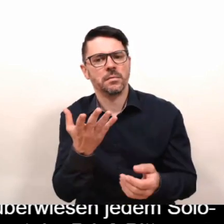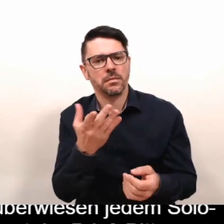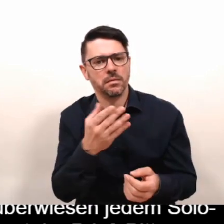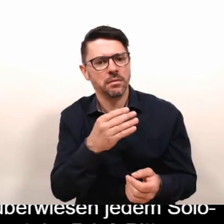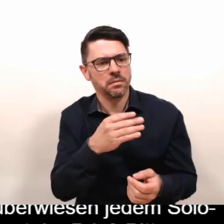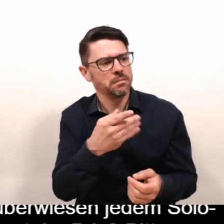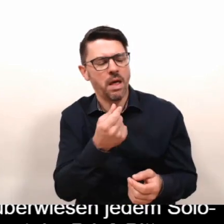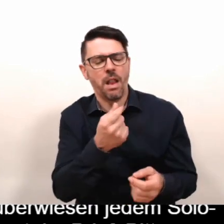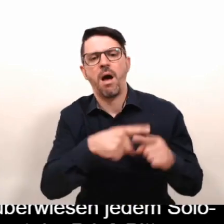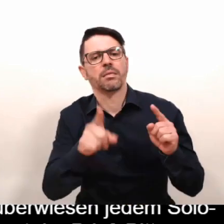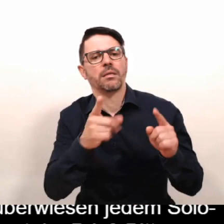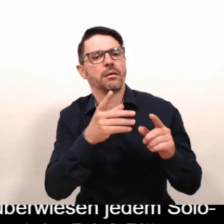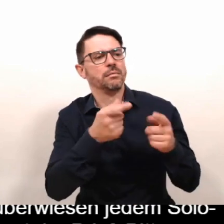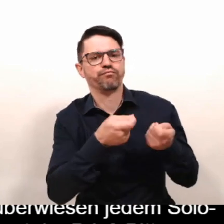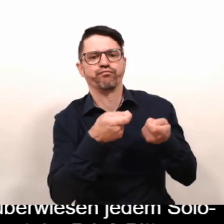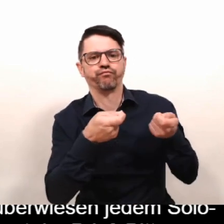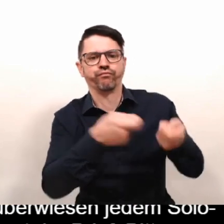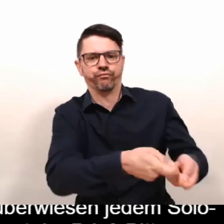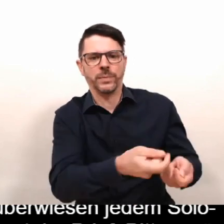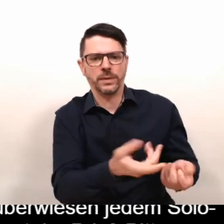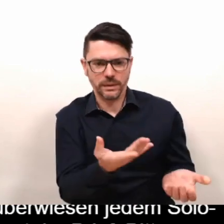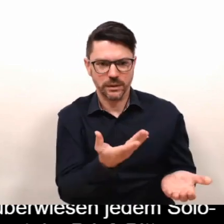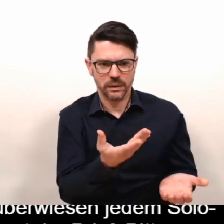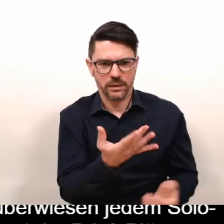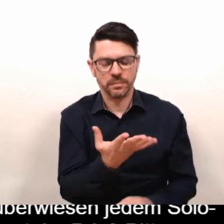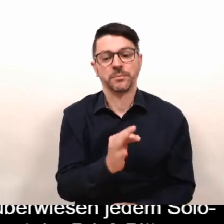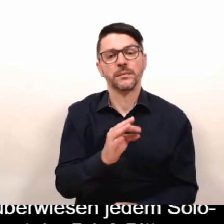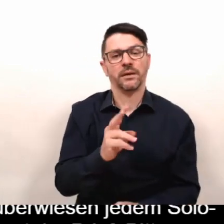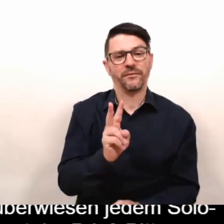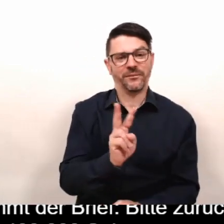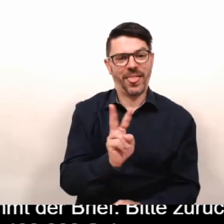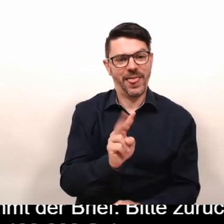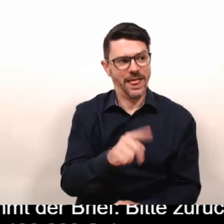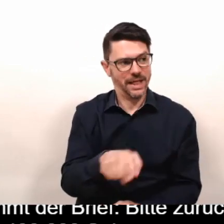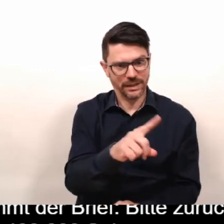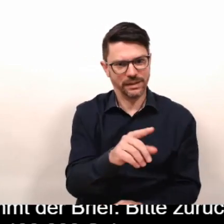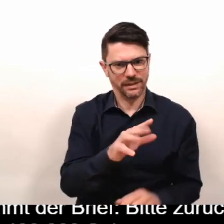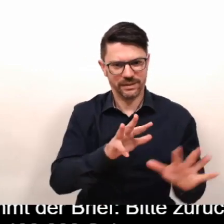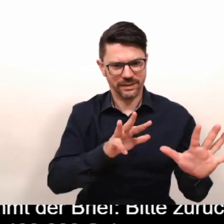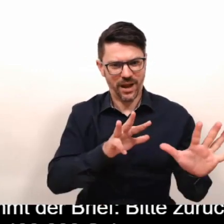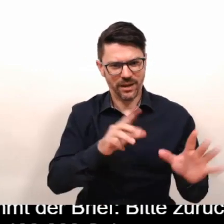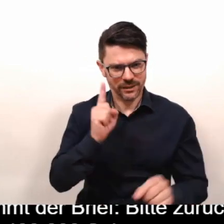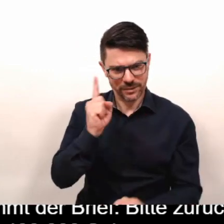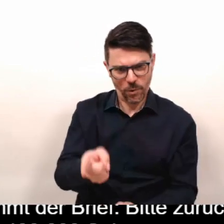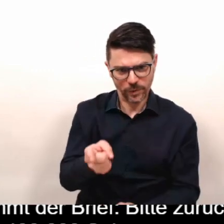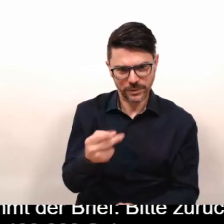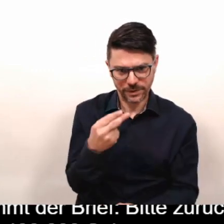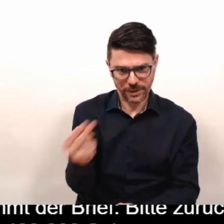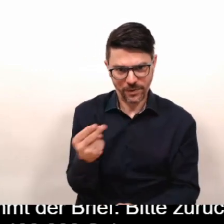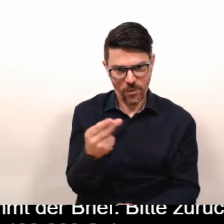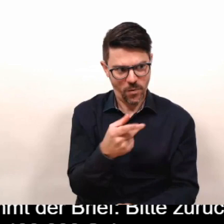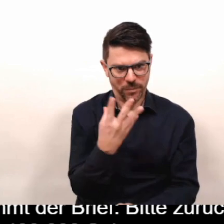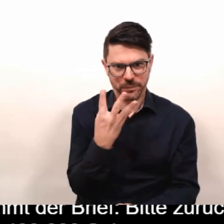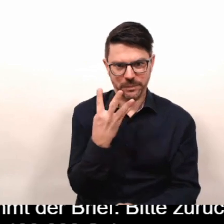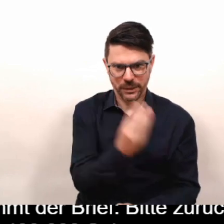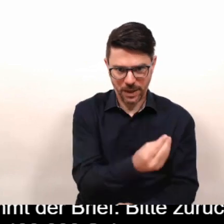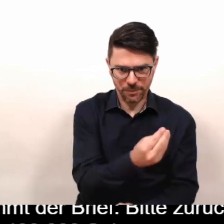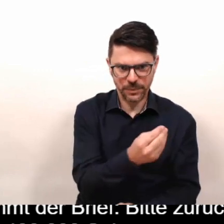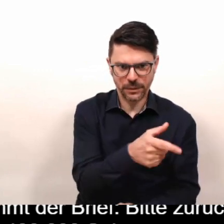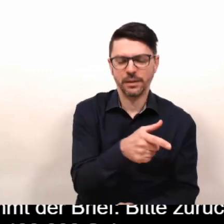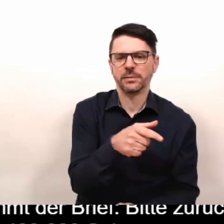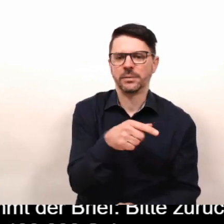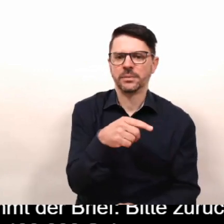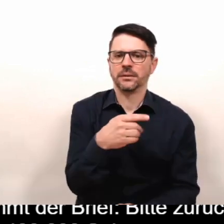Auch der kann parallel einen Antrag auf Grundsicherung stellen für seine private Lebenshaltung. Natürlich wird man es im